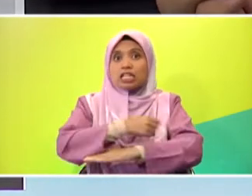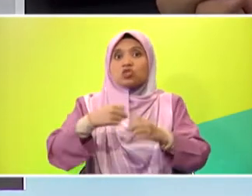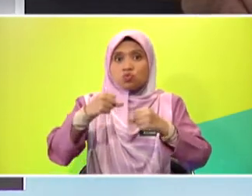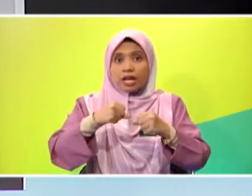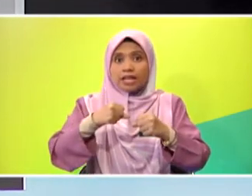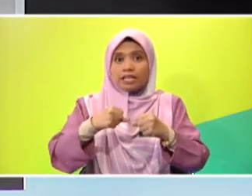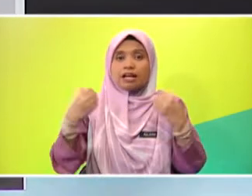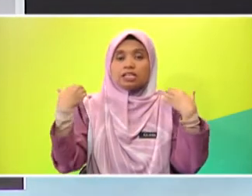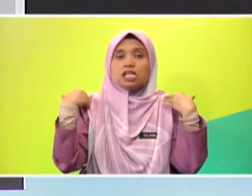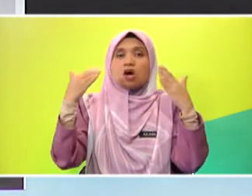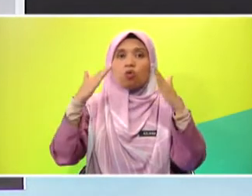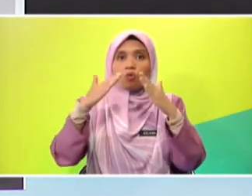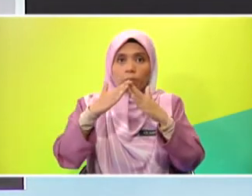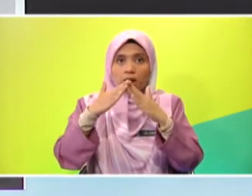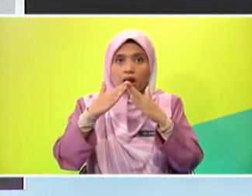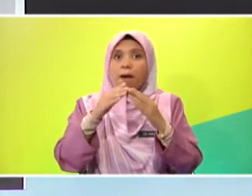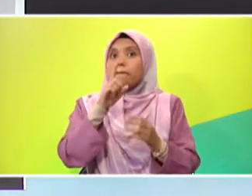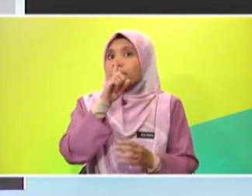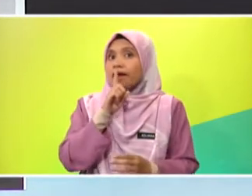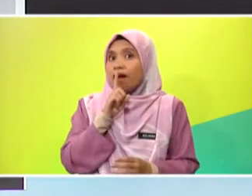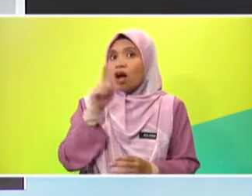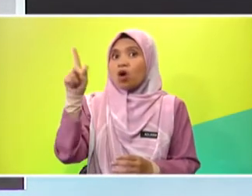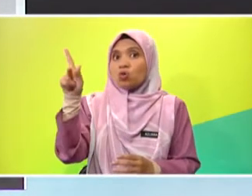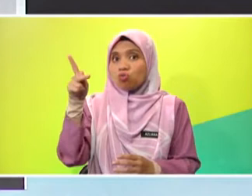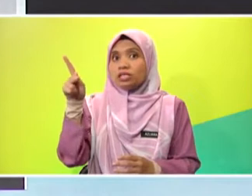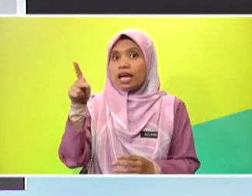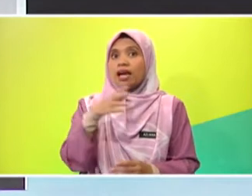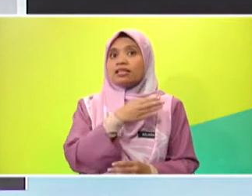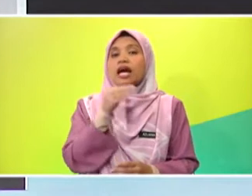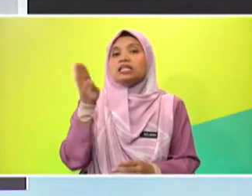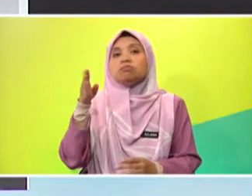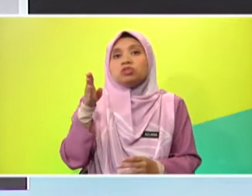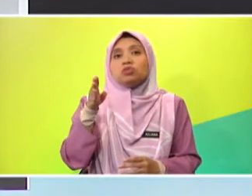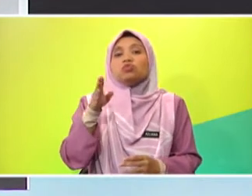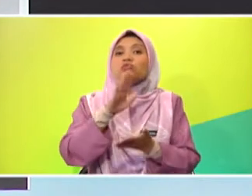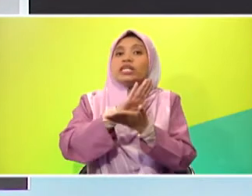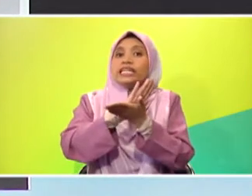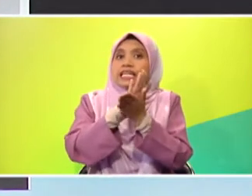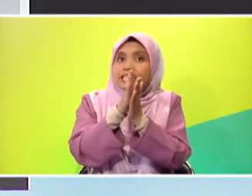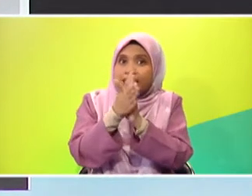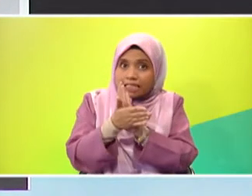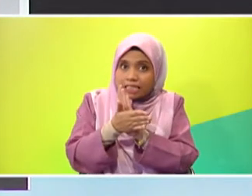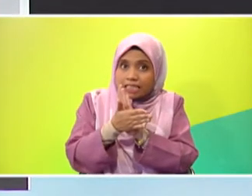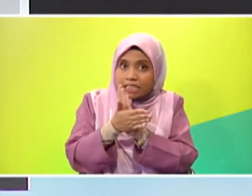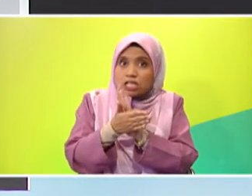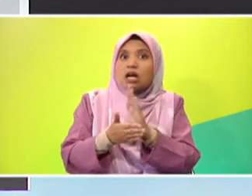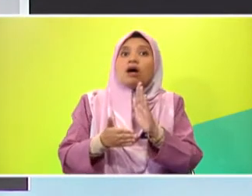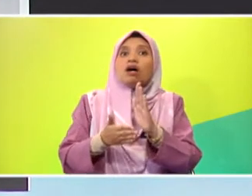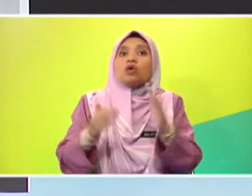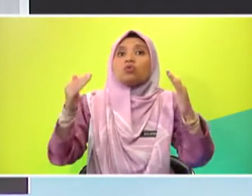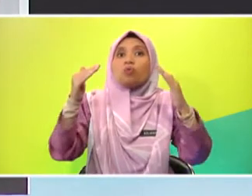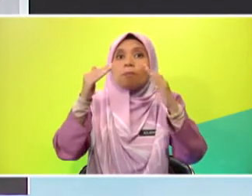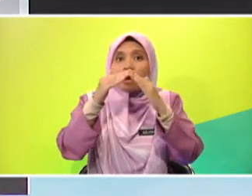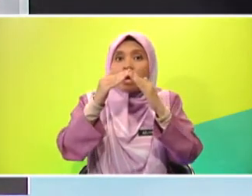rumah kuning dan rumah biru saja yang menang Tiger rumah ini yang menjadi menjadi Yoi menjadi pasukan yang mendapat tempat